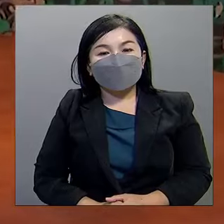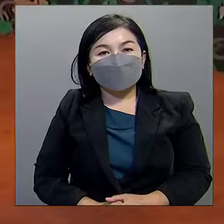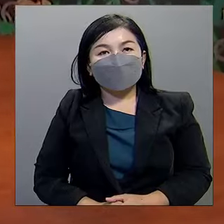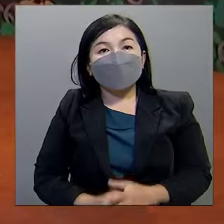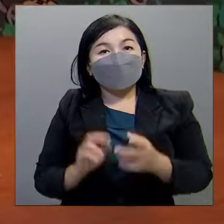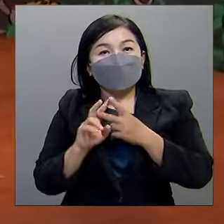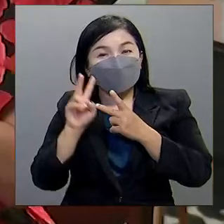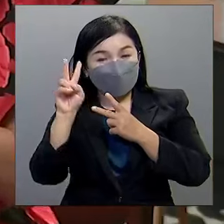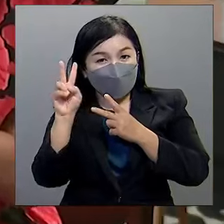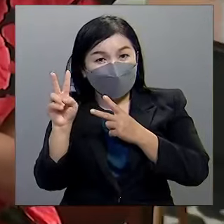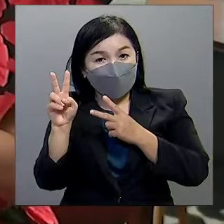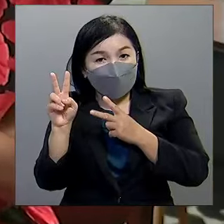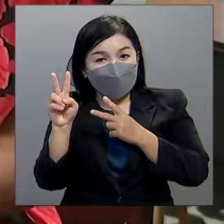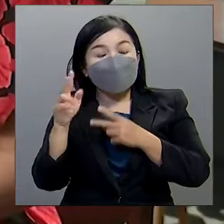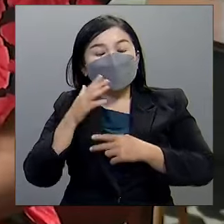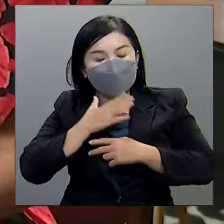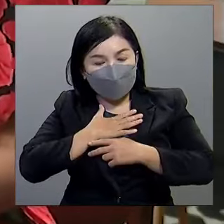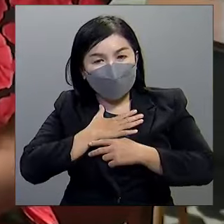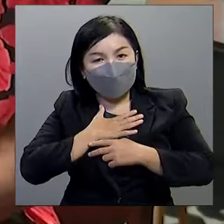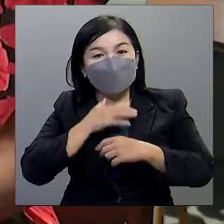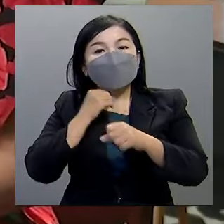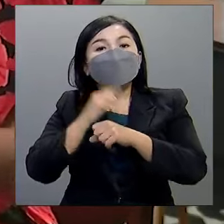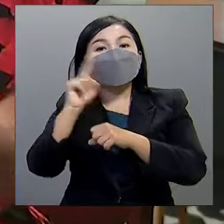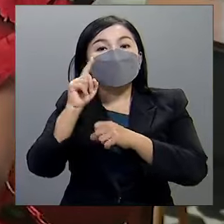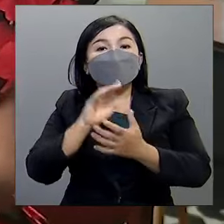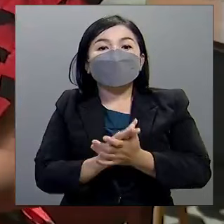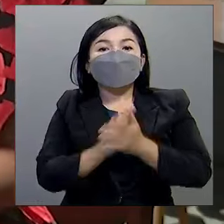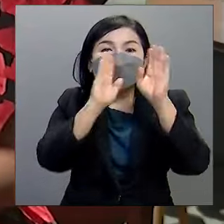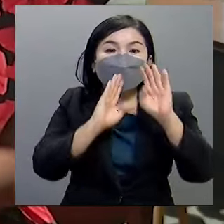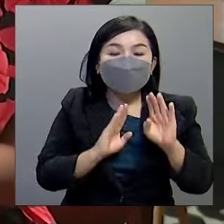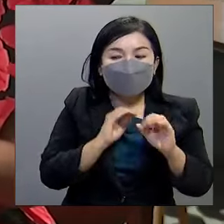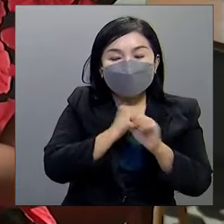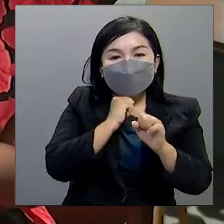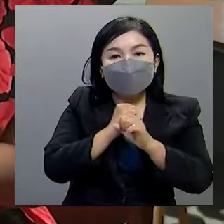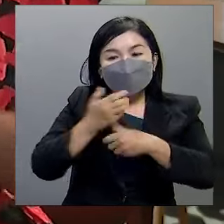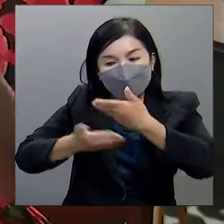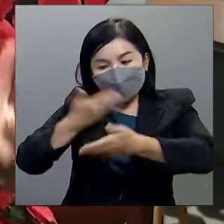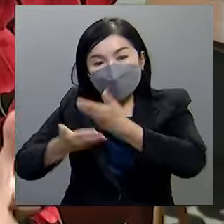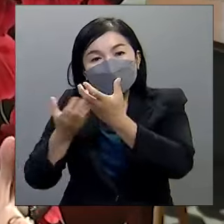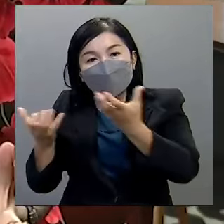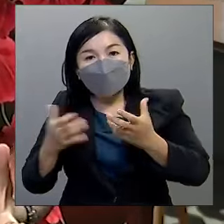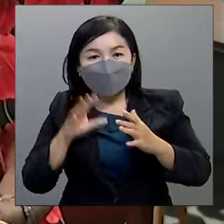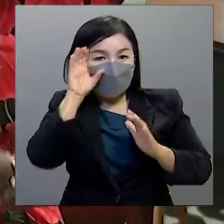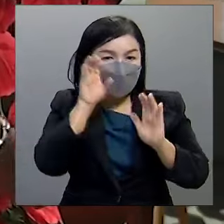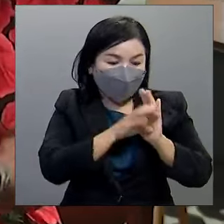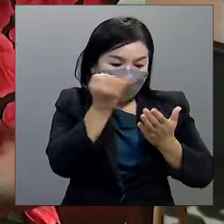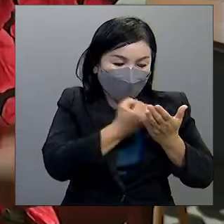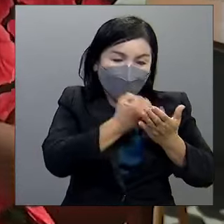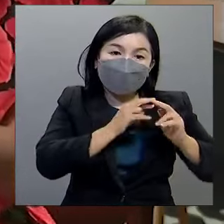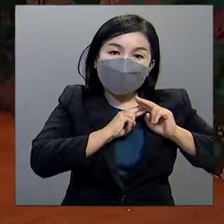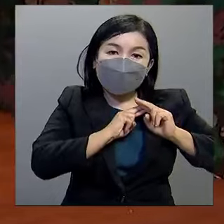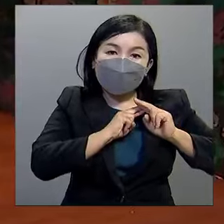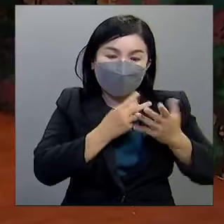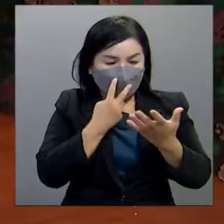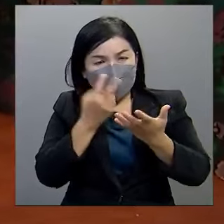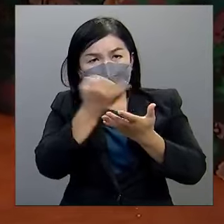กับอันที่2คือเราเอาผลงานศิลปะของเราเองอะค่ะมาแปลรูปเป็นสินค้าซึ่งอันนี้ก็คือว่าเราวาดรูปก่อนเพราะว่าเสร็จก็ม